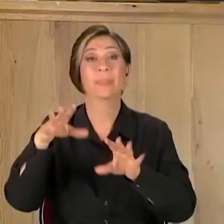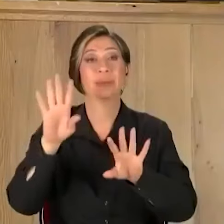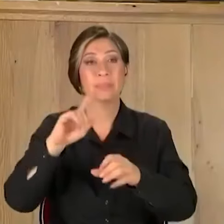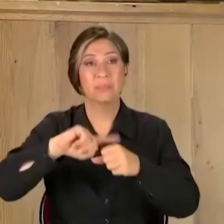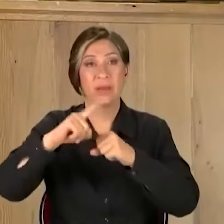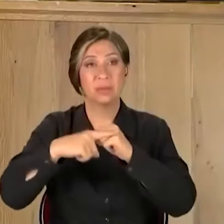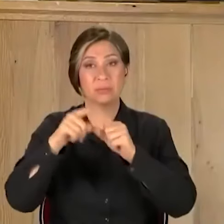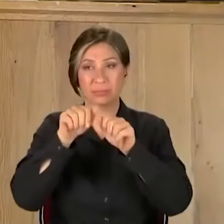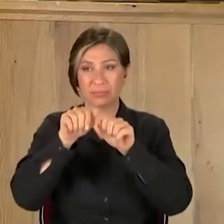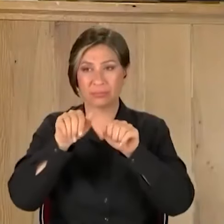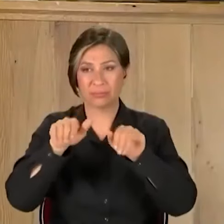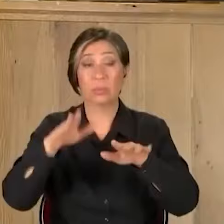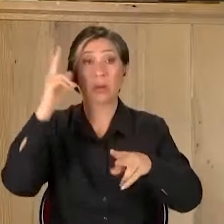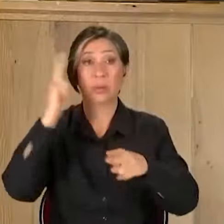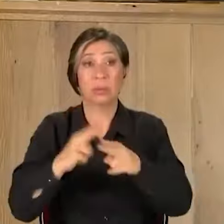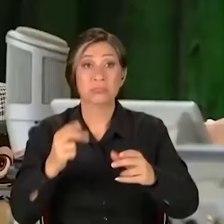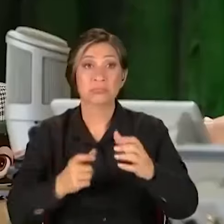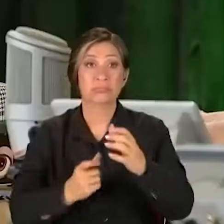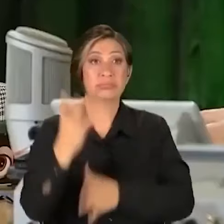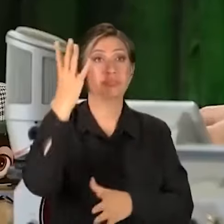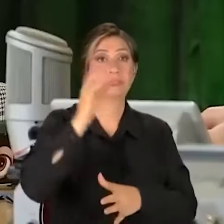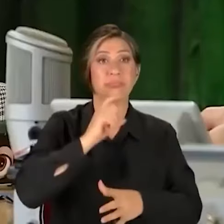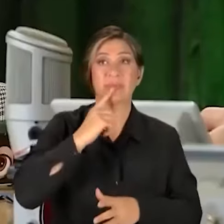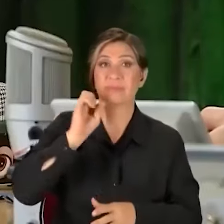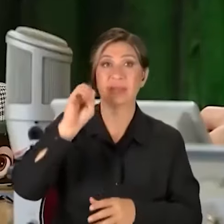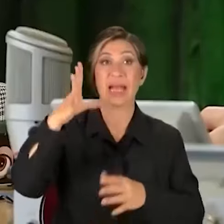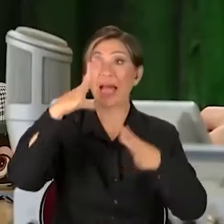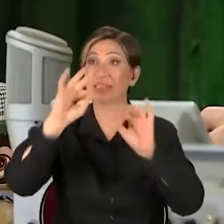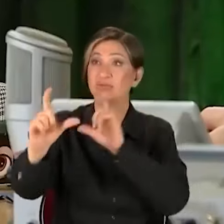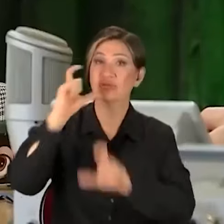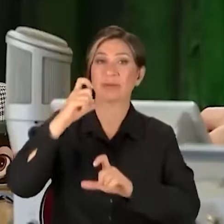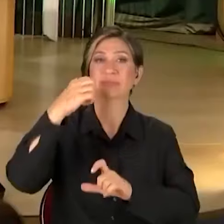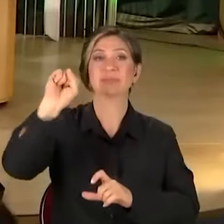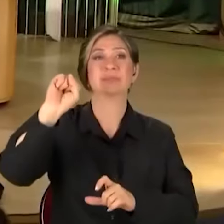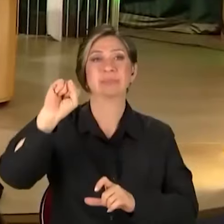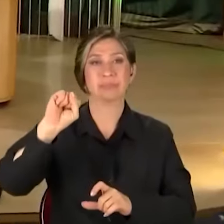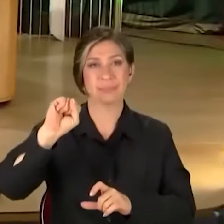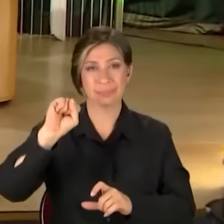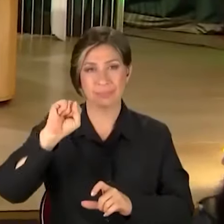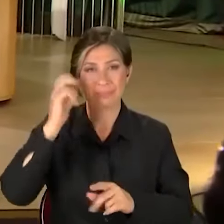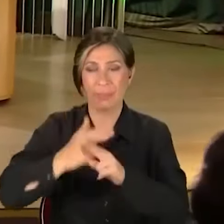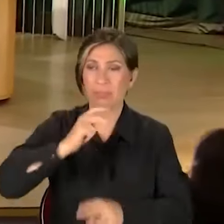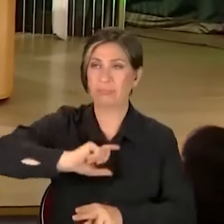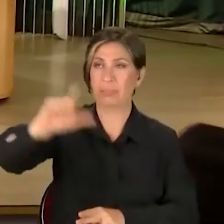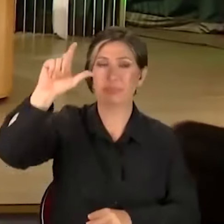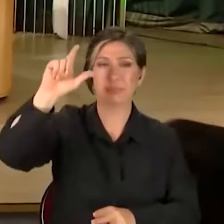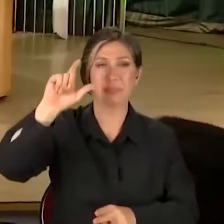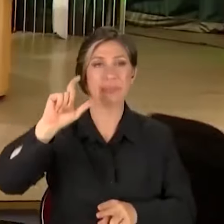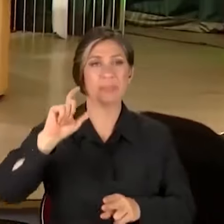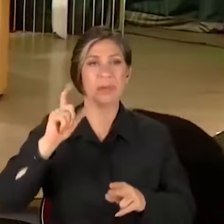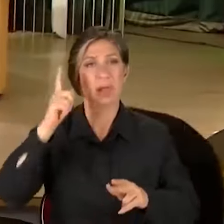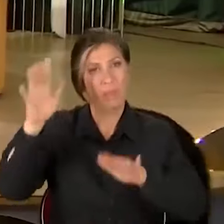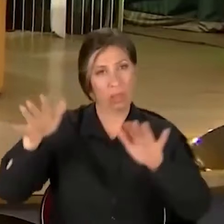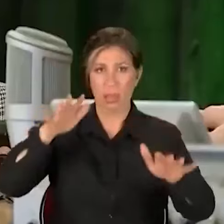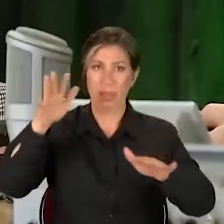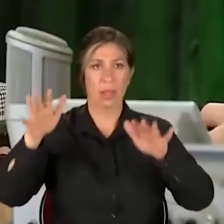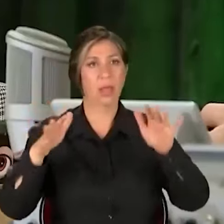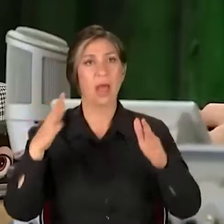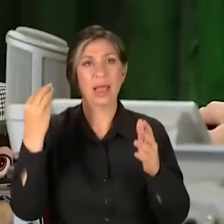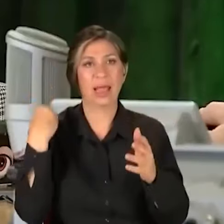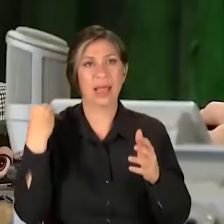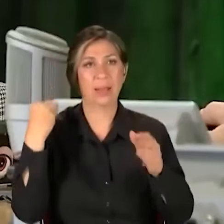Bir haftada duyurusunu yaptım. Hemen çıkışını yaptım. Kim hazırlanıp hani olayı manipüle edemesinler diye. Afalladılar. Zaten